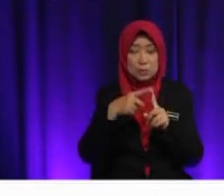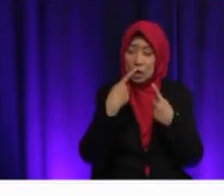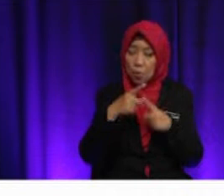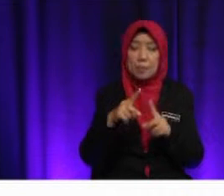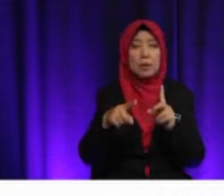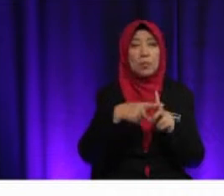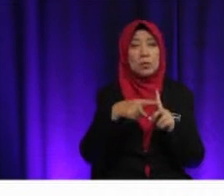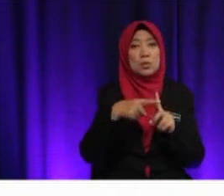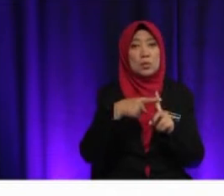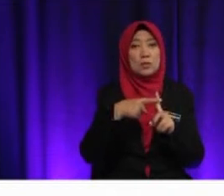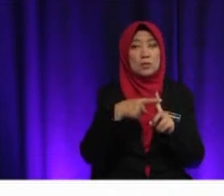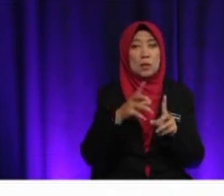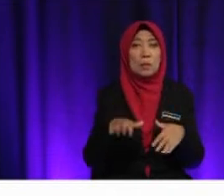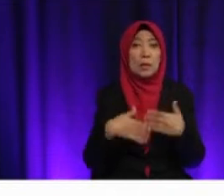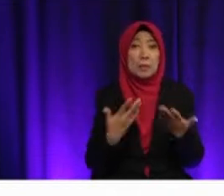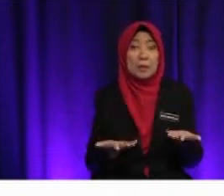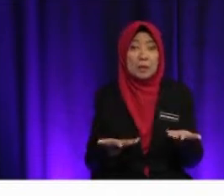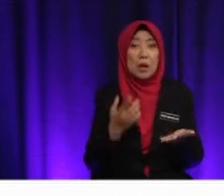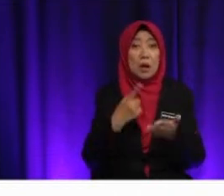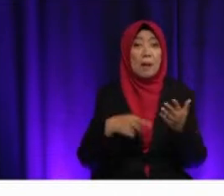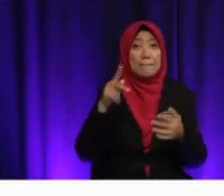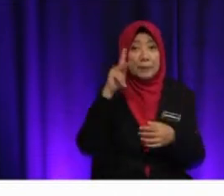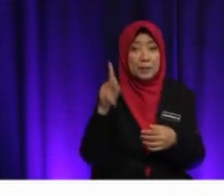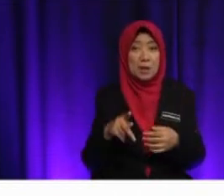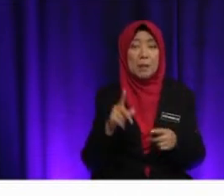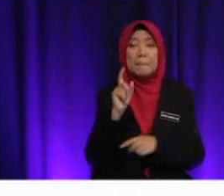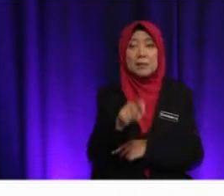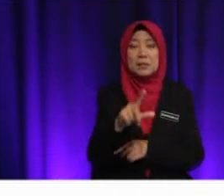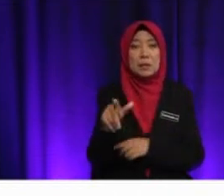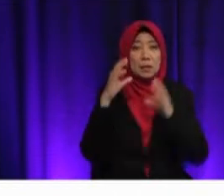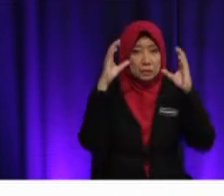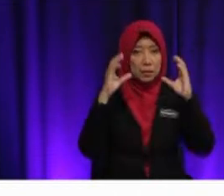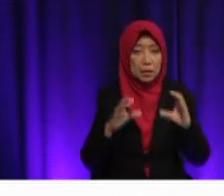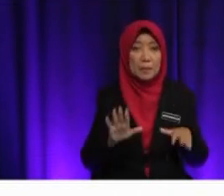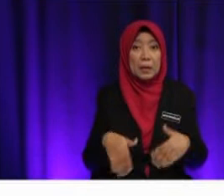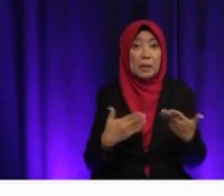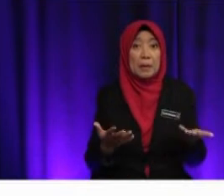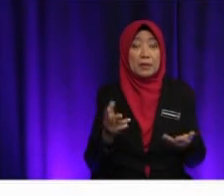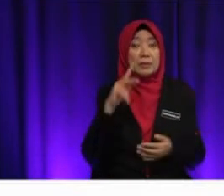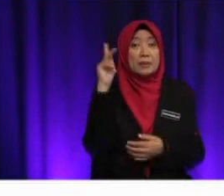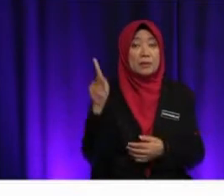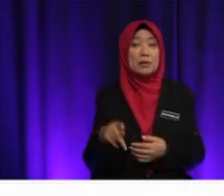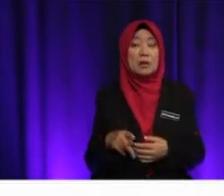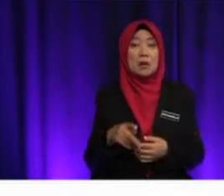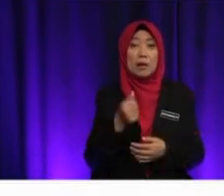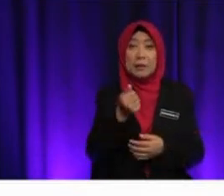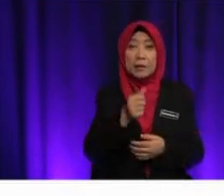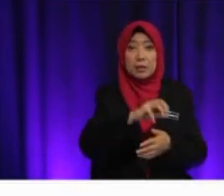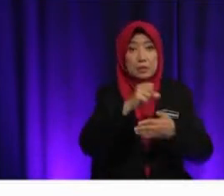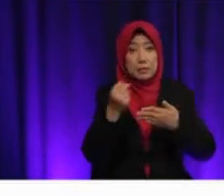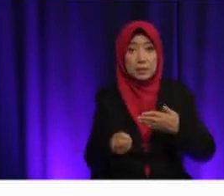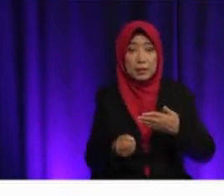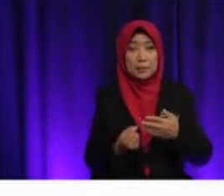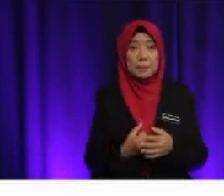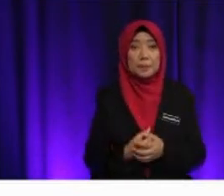Yeah. Apakah bagaimana mestilah cara? Bagaimanakah anda menyelesaikan? Caralah, bagi cara bila tanya soalan